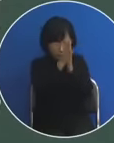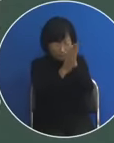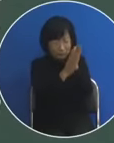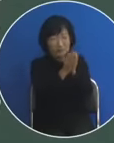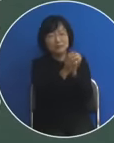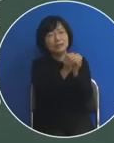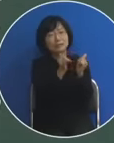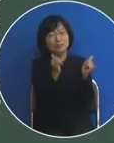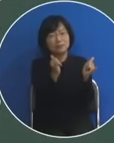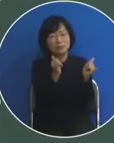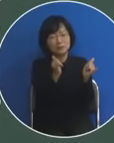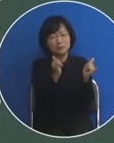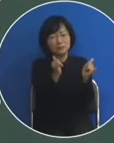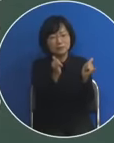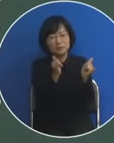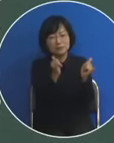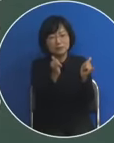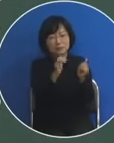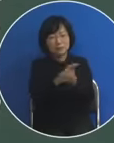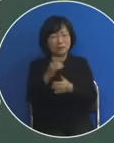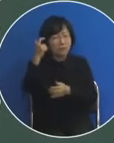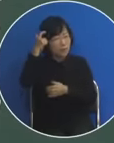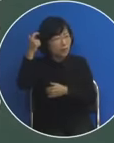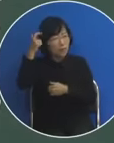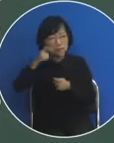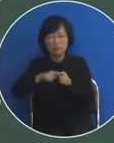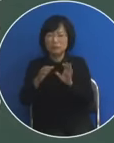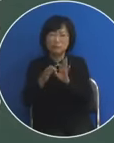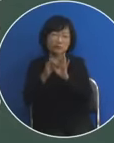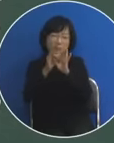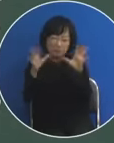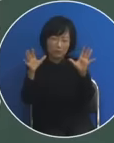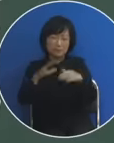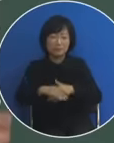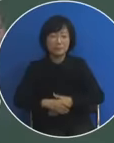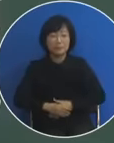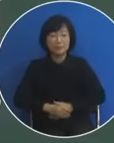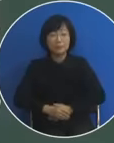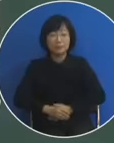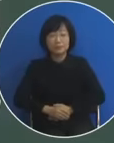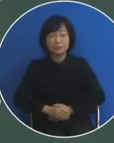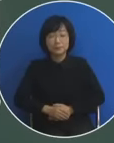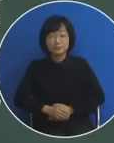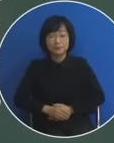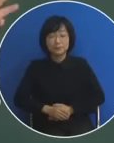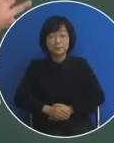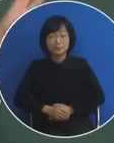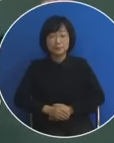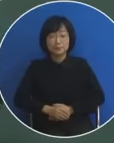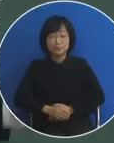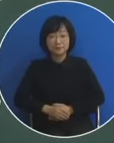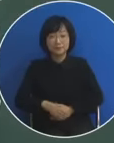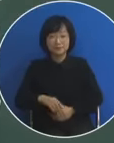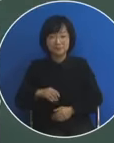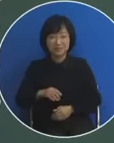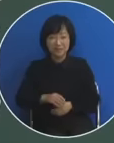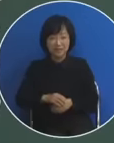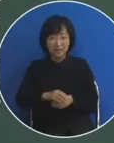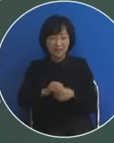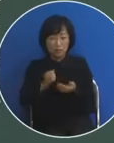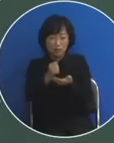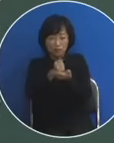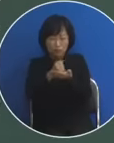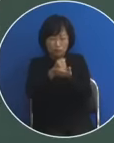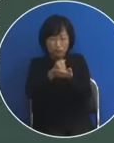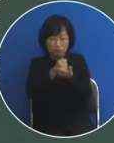that so? 진짜 알아들으셔야 되는데요. Yeah, please understand what I'm saying. 악령 충만해가지고 문화하잖아요. And they're doing 그렇죠. culture being